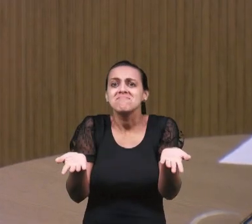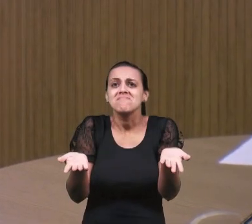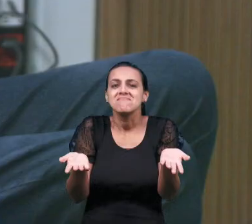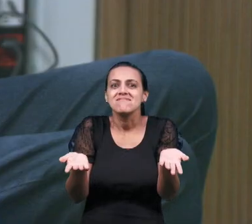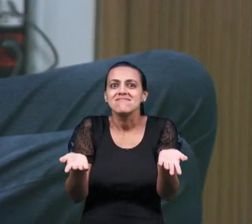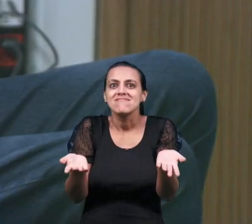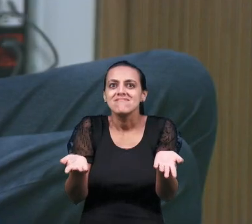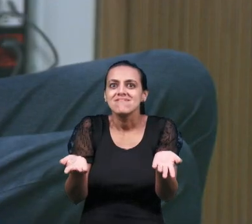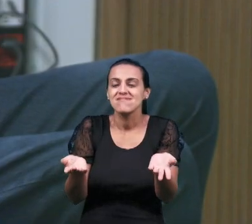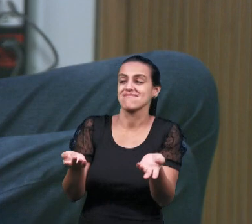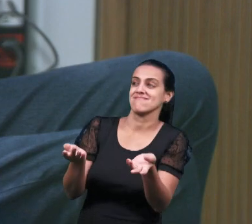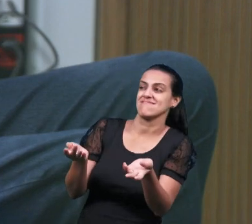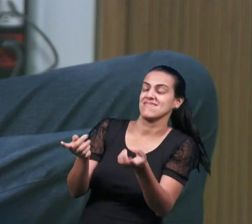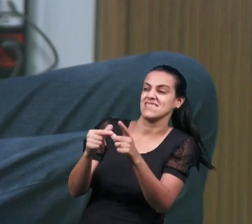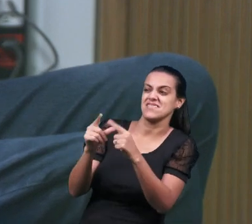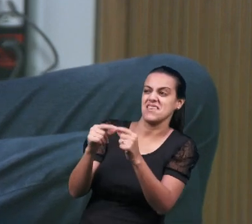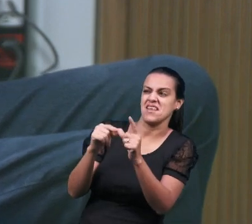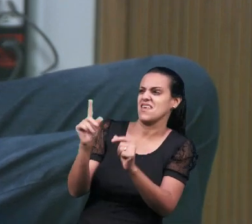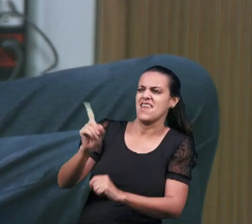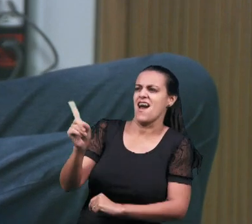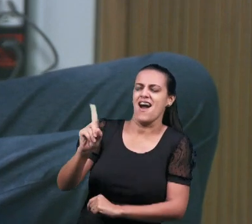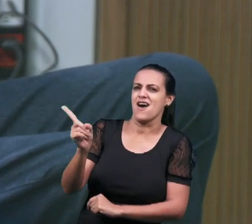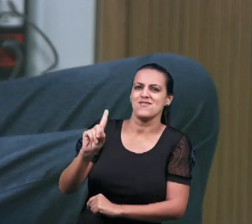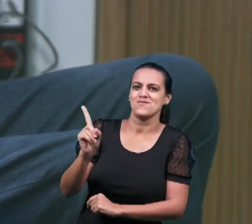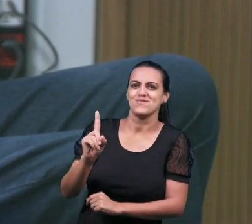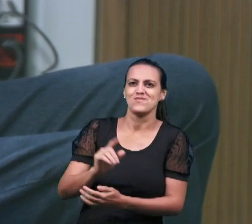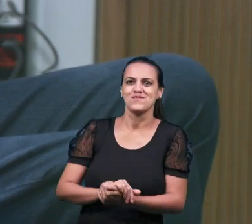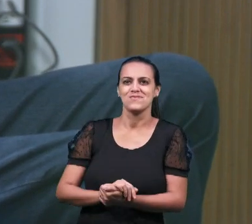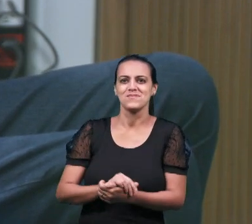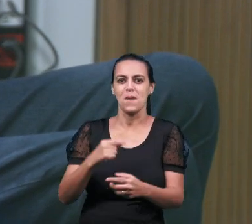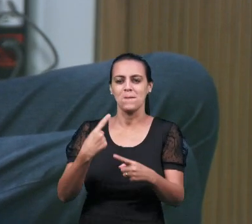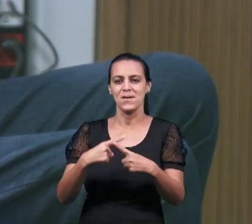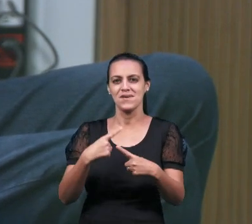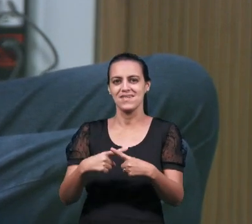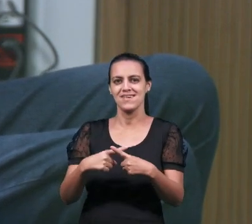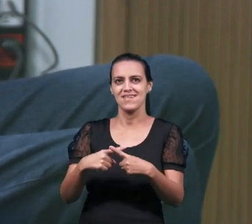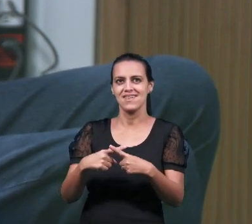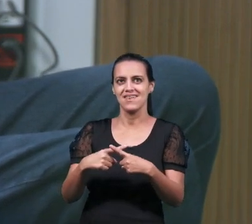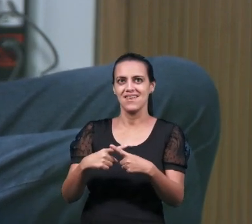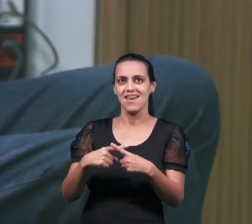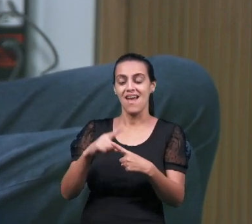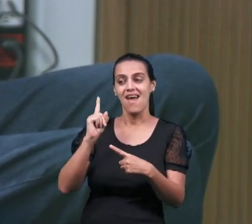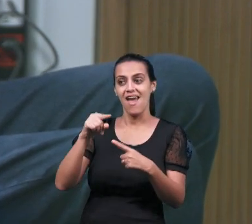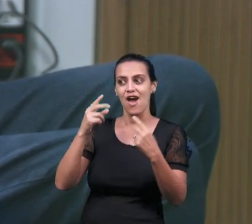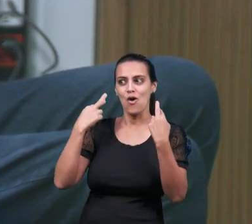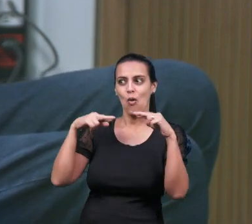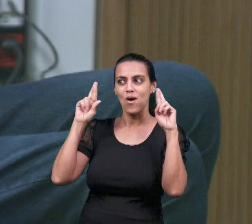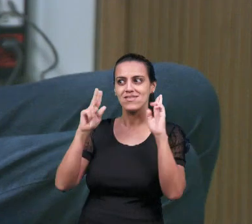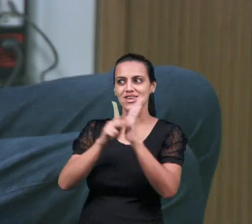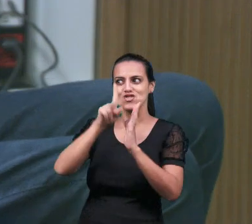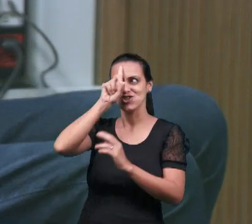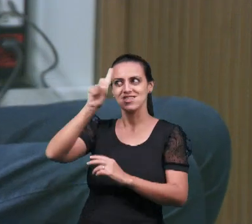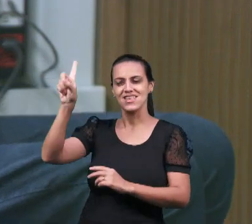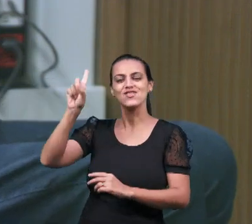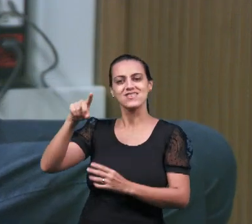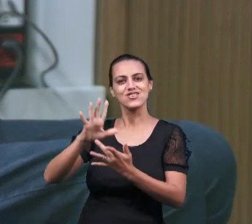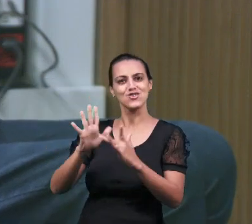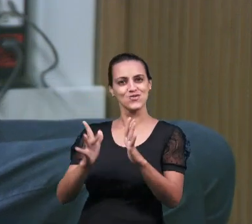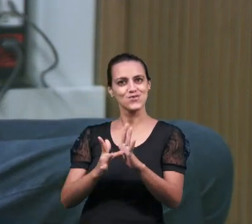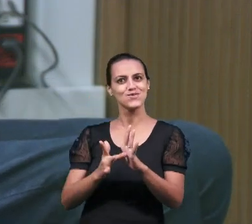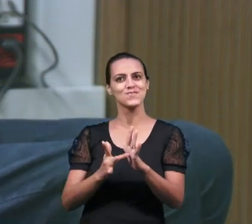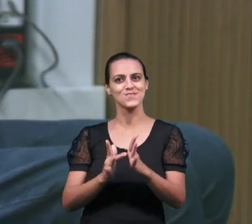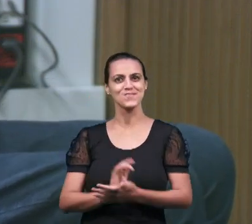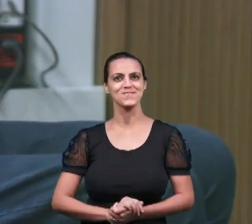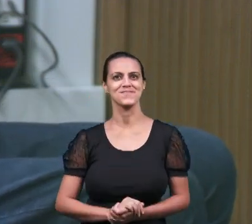Et l'étoile est un mystère ici? Non, pourquoi? Parce que l'agneau de Dieu, très bien,